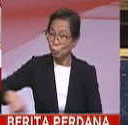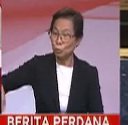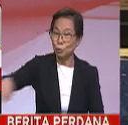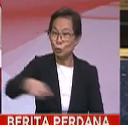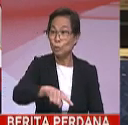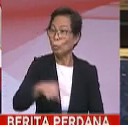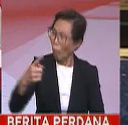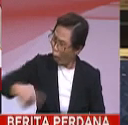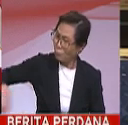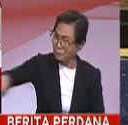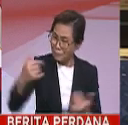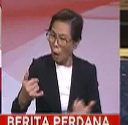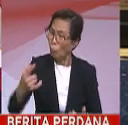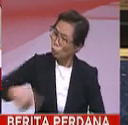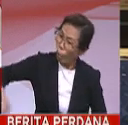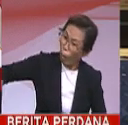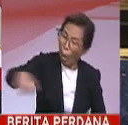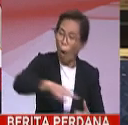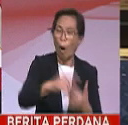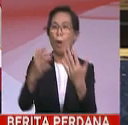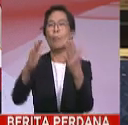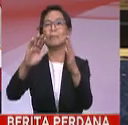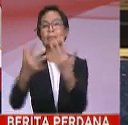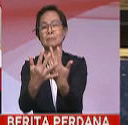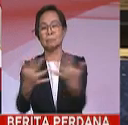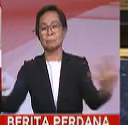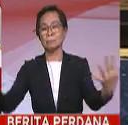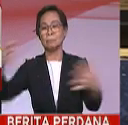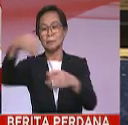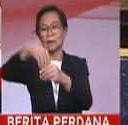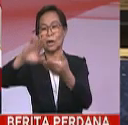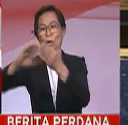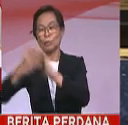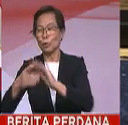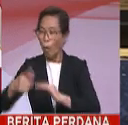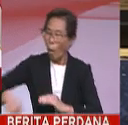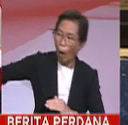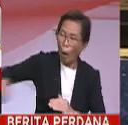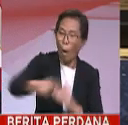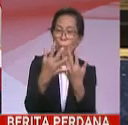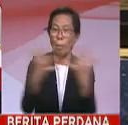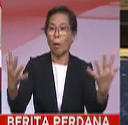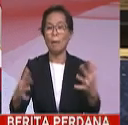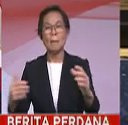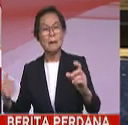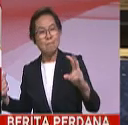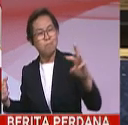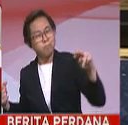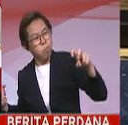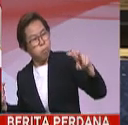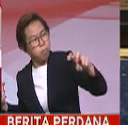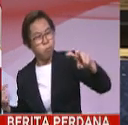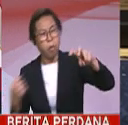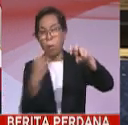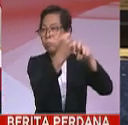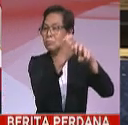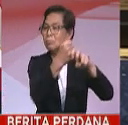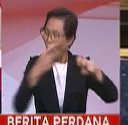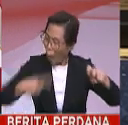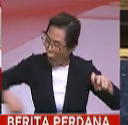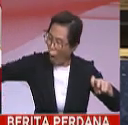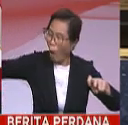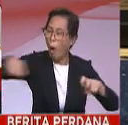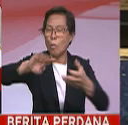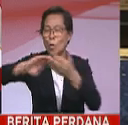adalah frontliners di dalam komuniti anda dalam perjuangan kita melawan virus ini. jalinkan